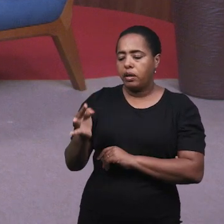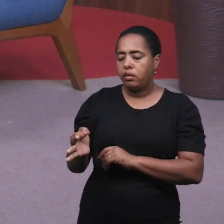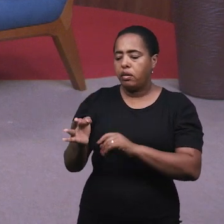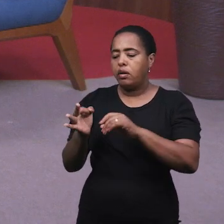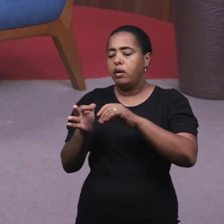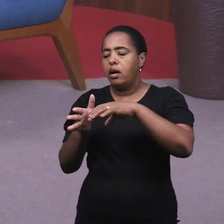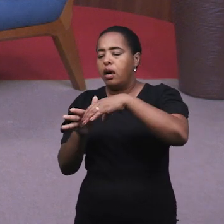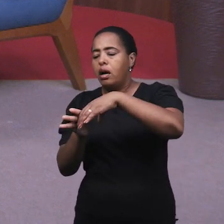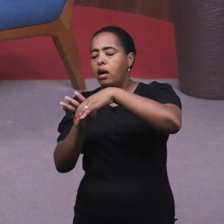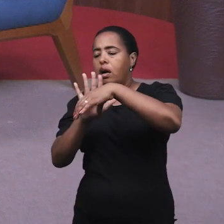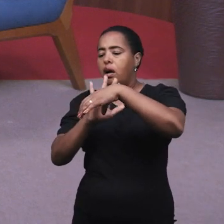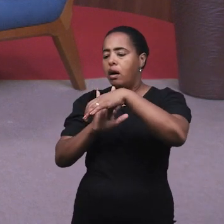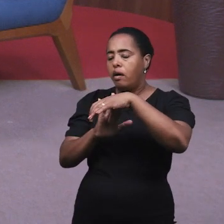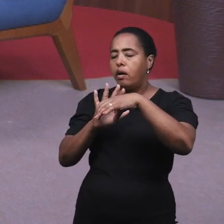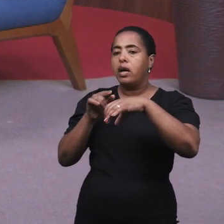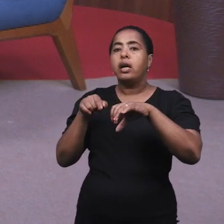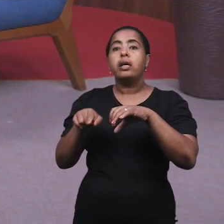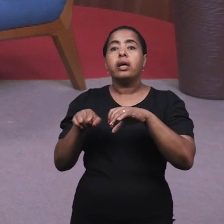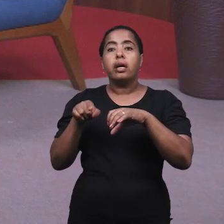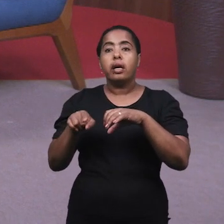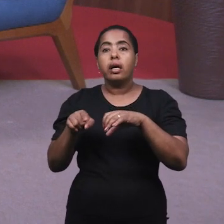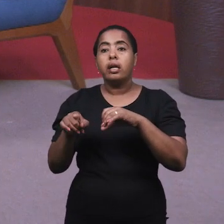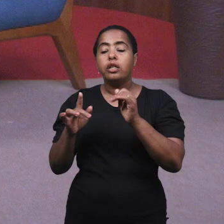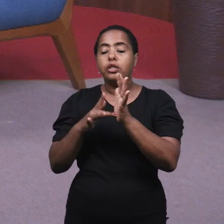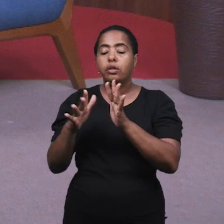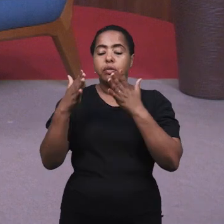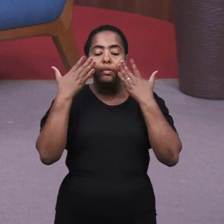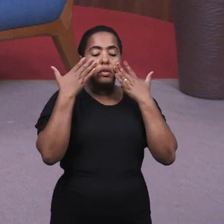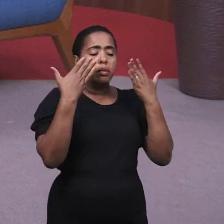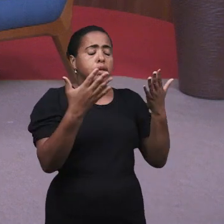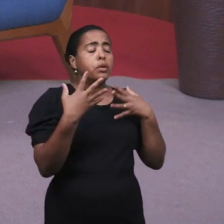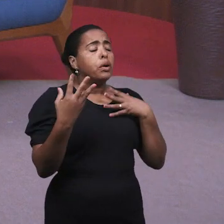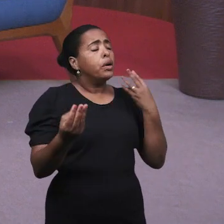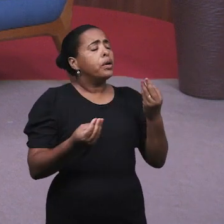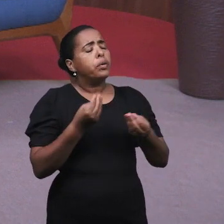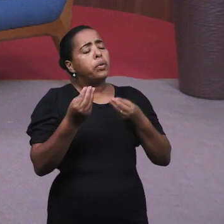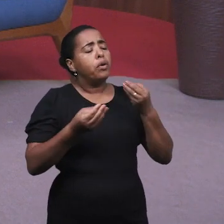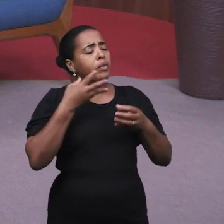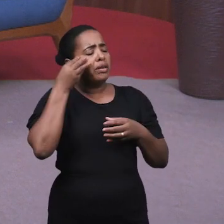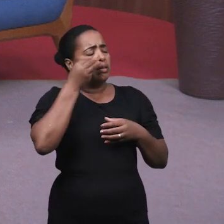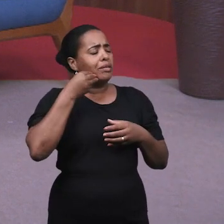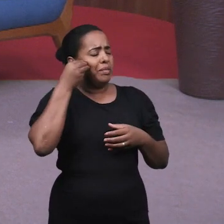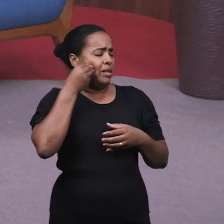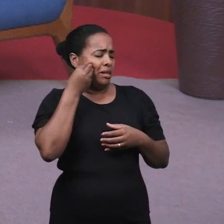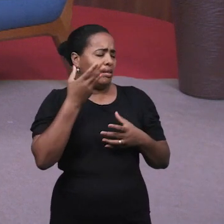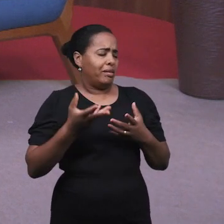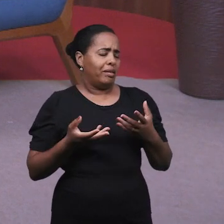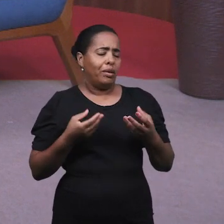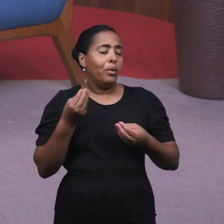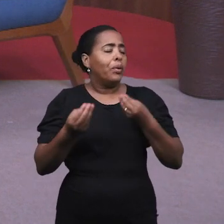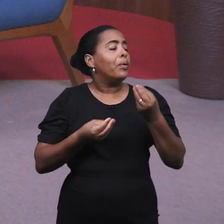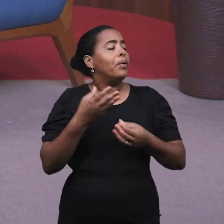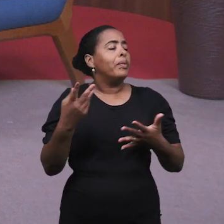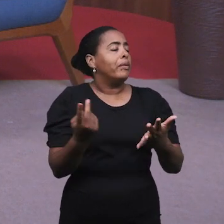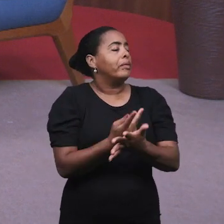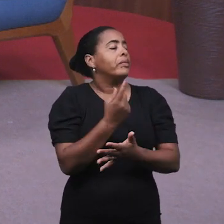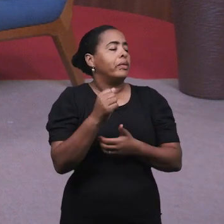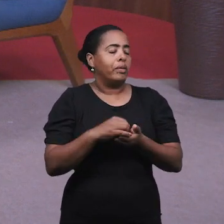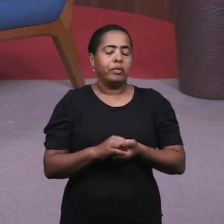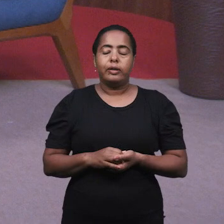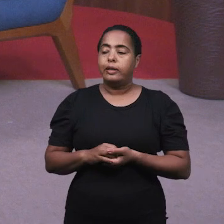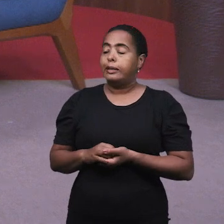elle. Comment s'est passé, comment s'est donnée cette expérience? Comment est-ce que cela s'est passé? Et voyez